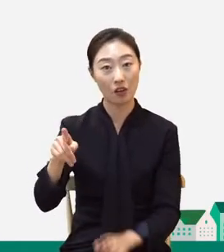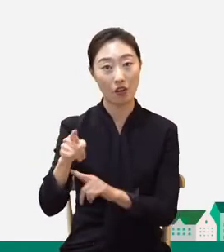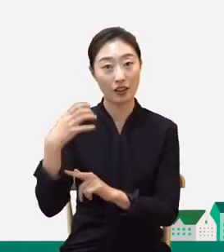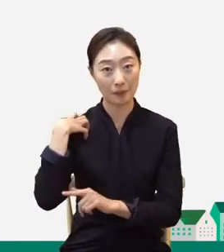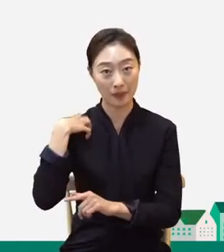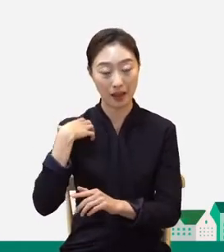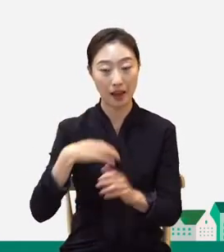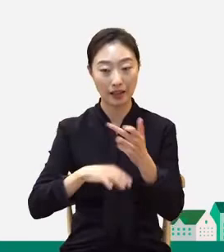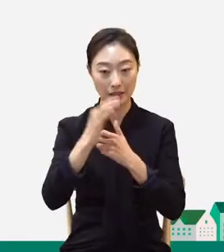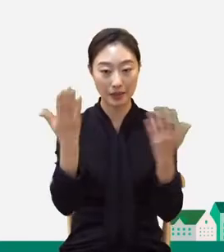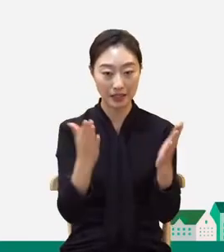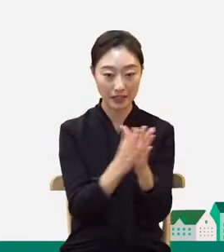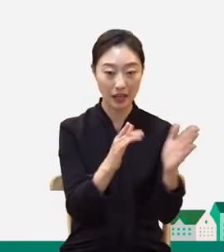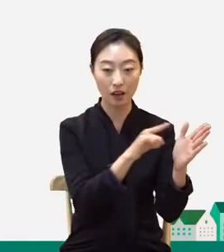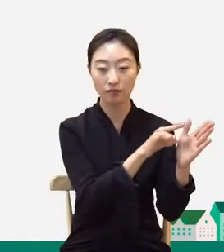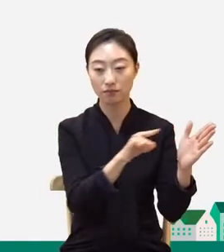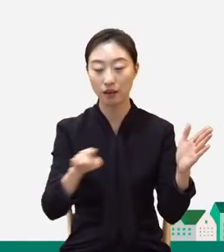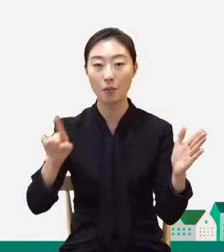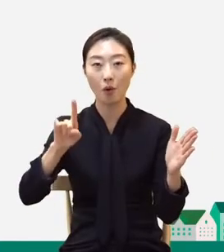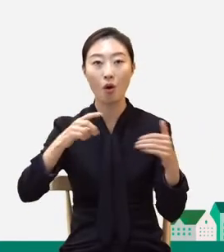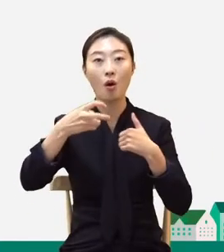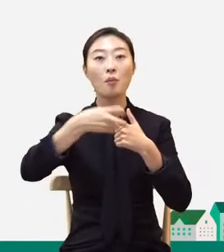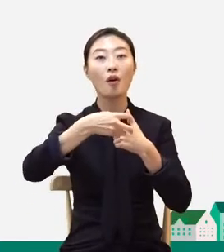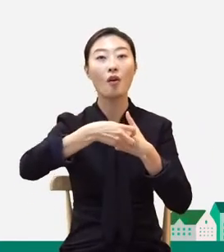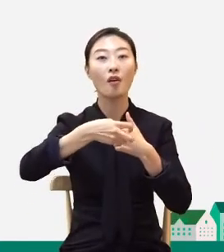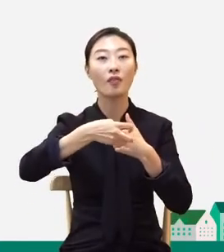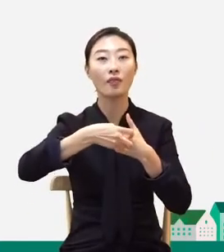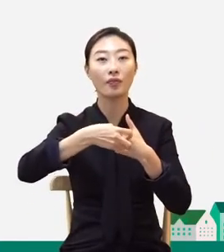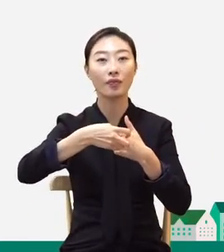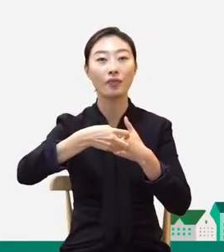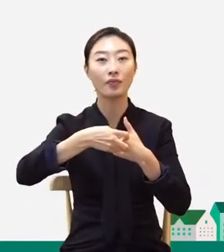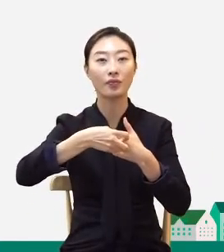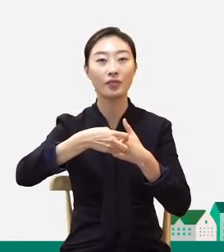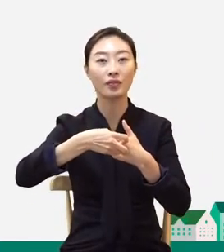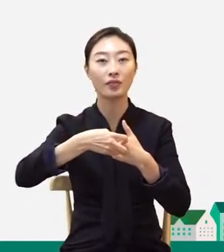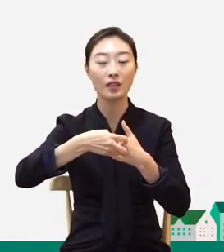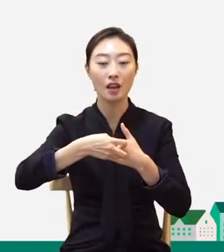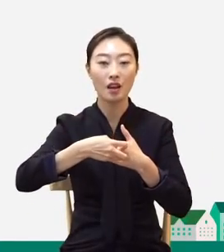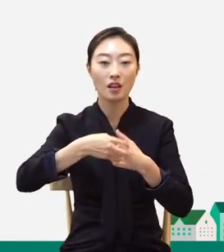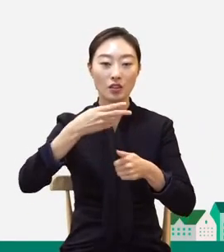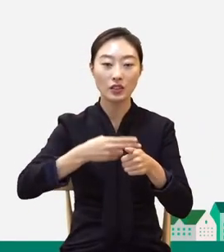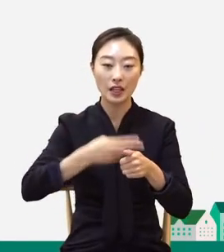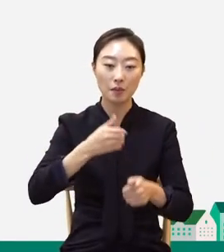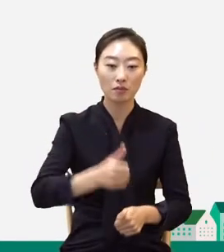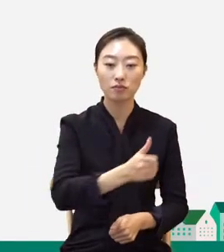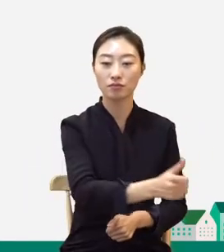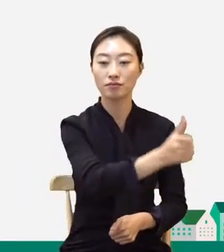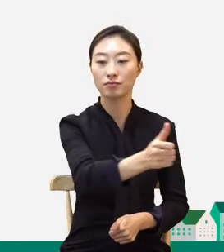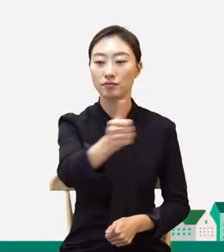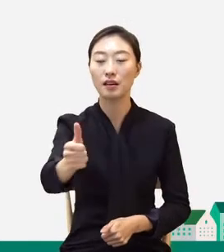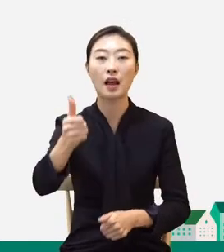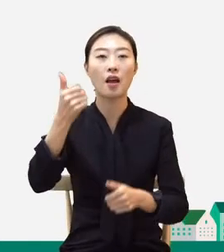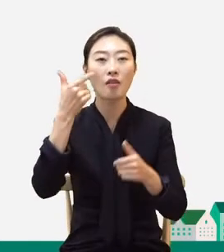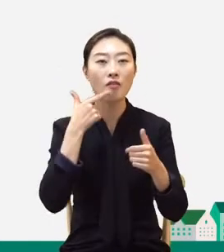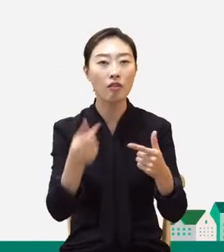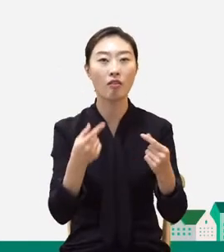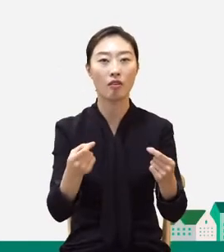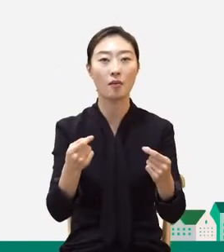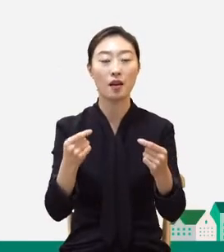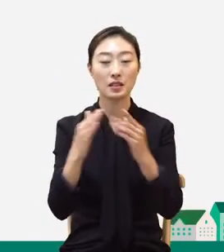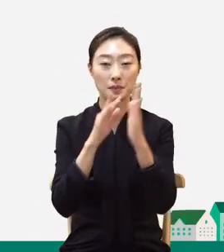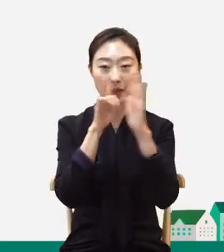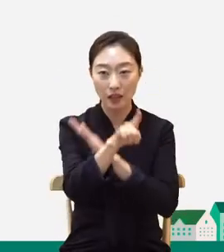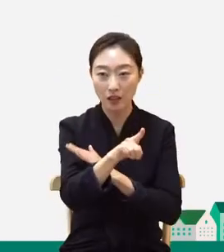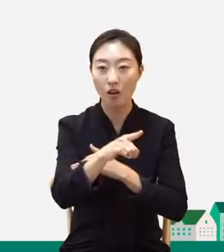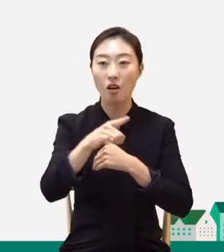보니까 뭐 병원에서 회진 돌듯이 복약 지도를 한다든지 해서 직접 서비스도 굉장히 많았고 동시에